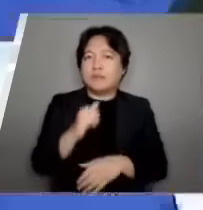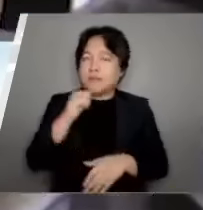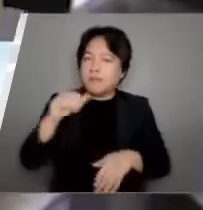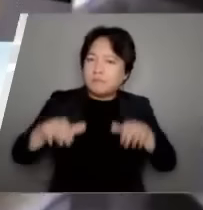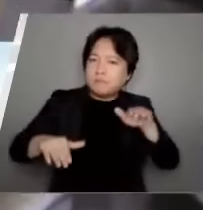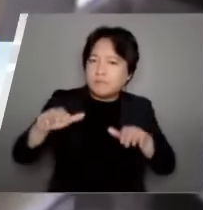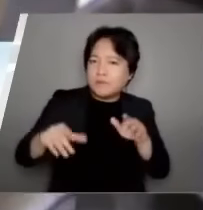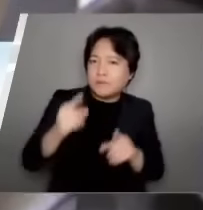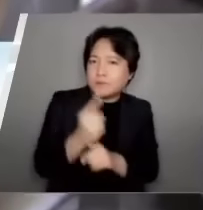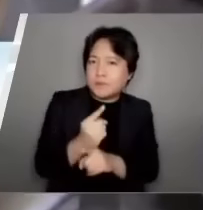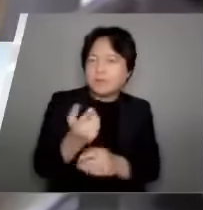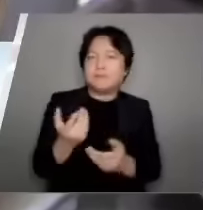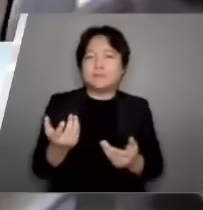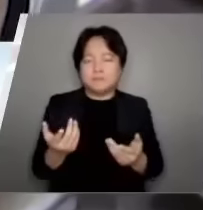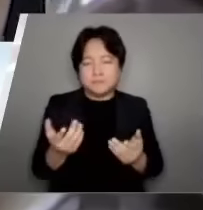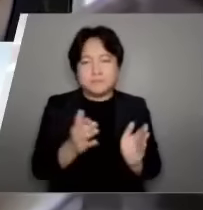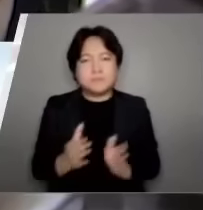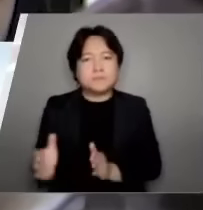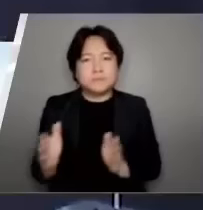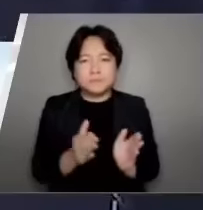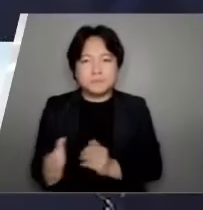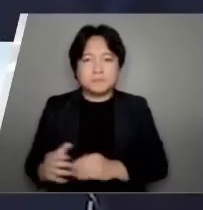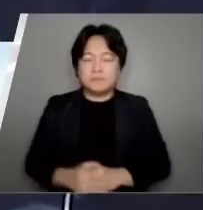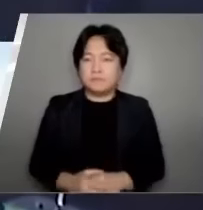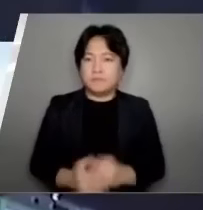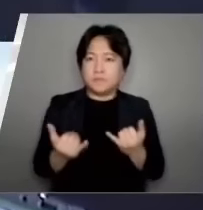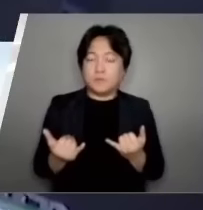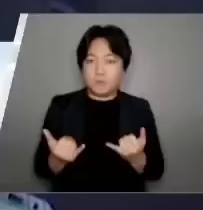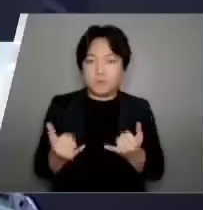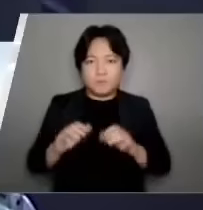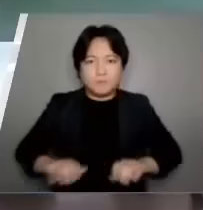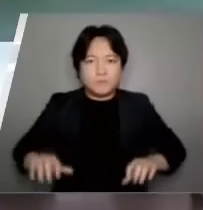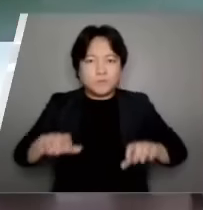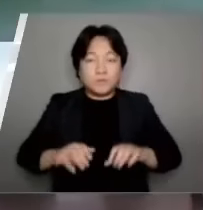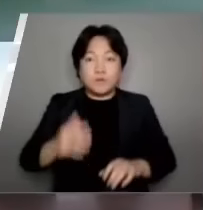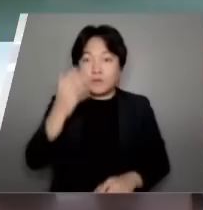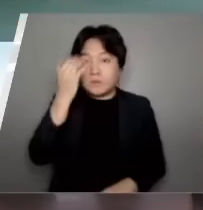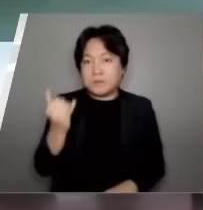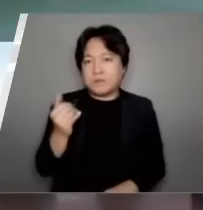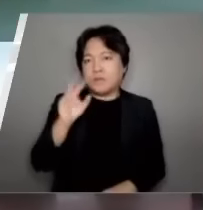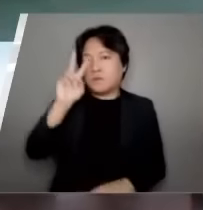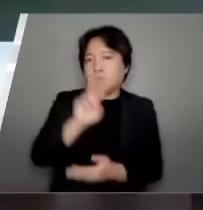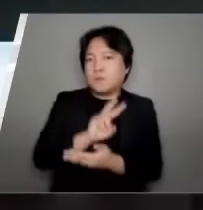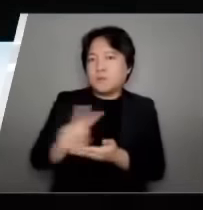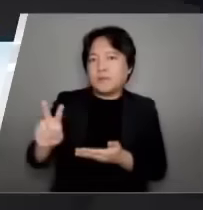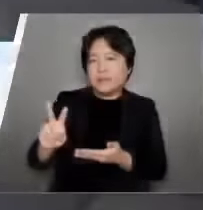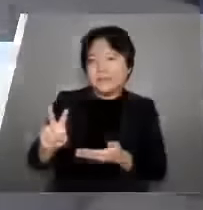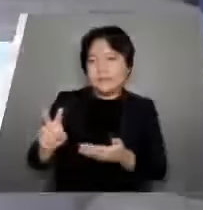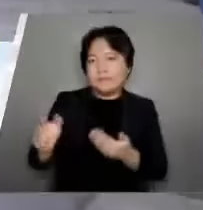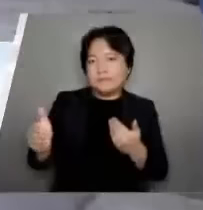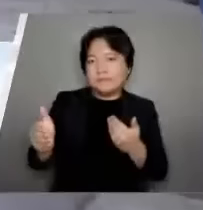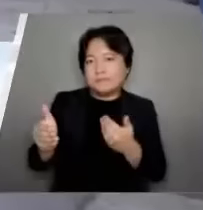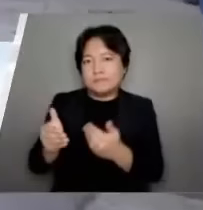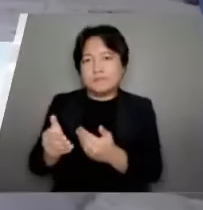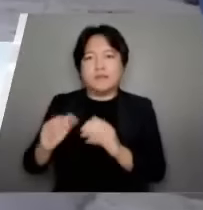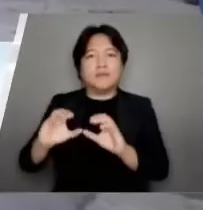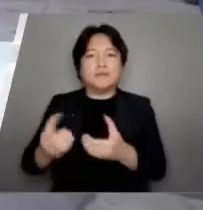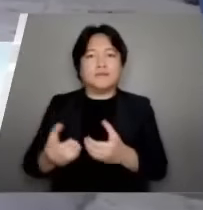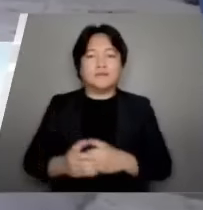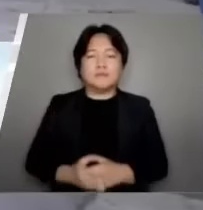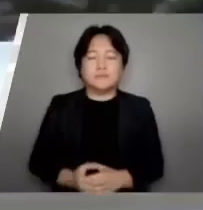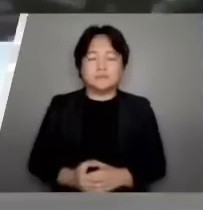demands. Kaya double time na sila ngayon dahil 2 linggo na lang, back to school na. Dito sa Rizal High